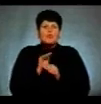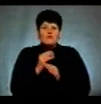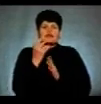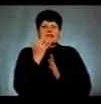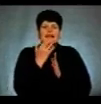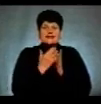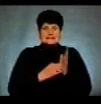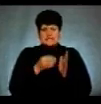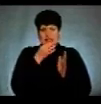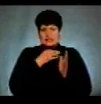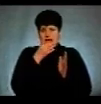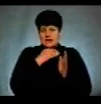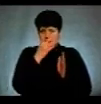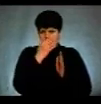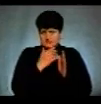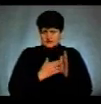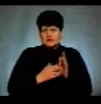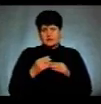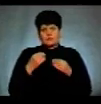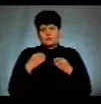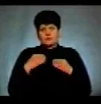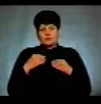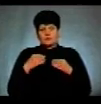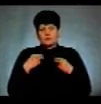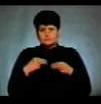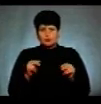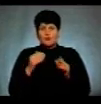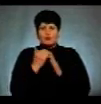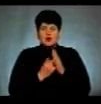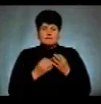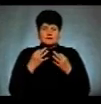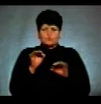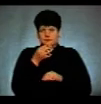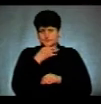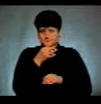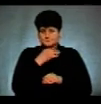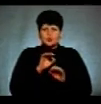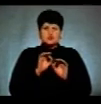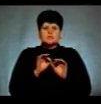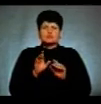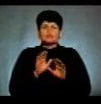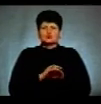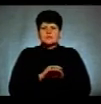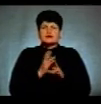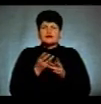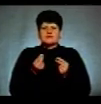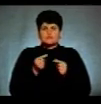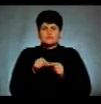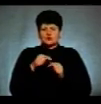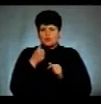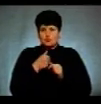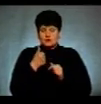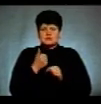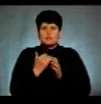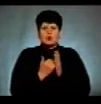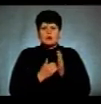реєстр лікарських засобів, які відпускаються по програмі доступних ліків. Розкажіть, до речі, будь ласка, яке фінансування в цьому році програми